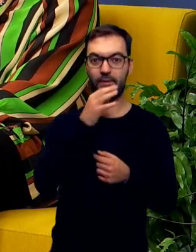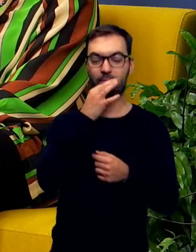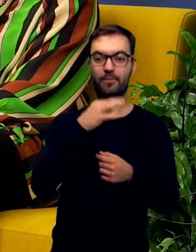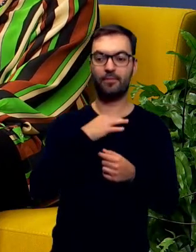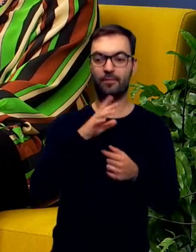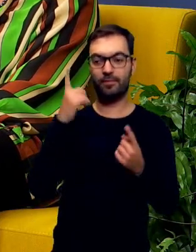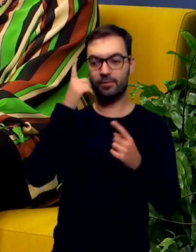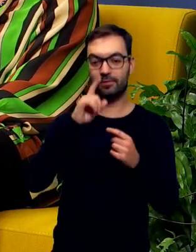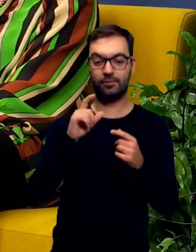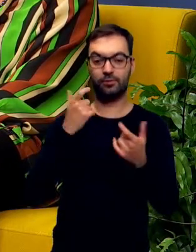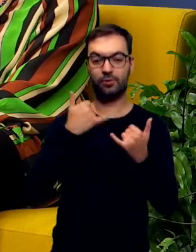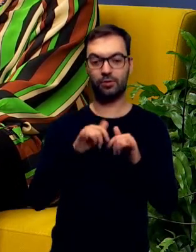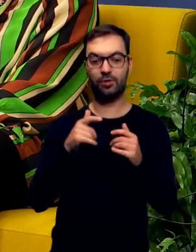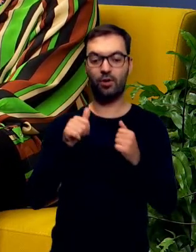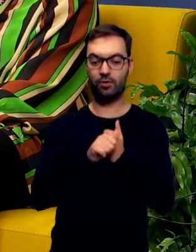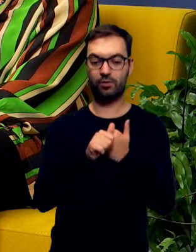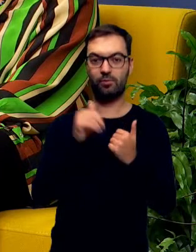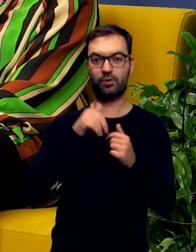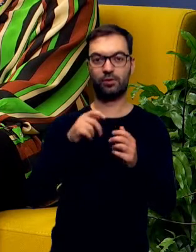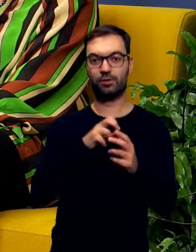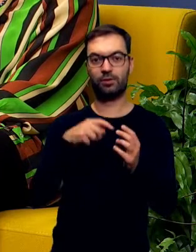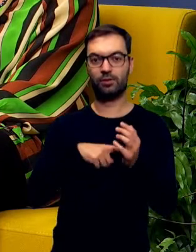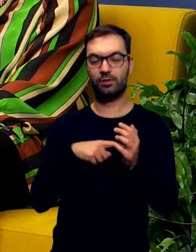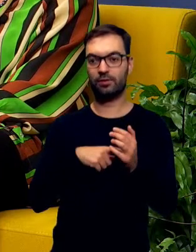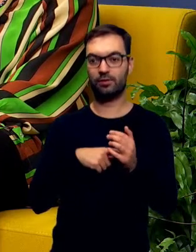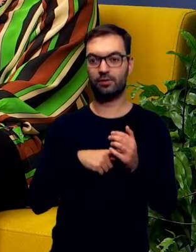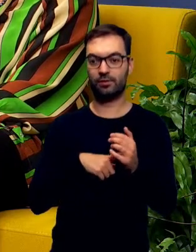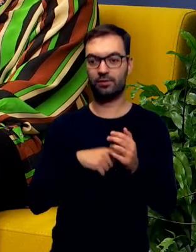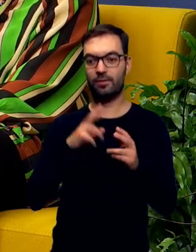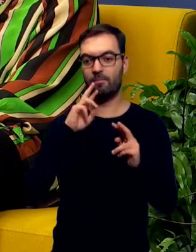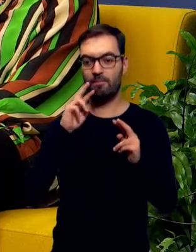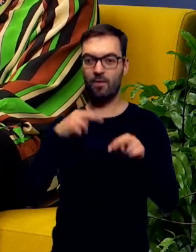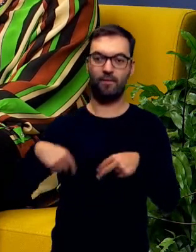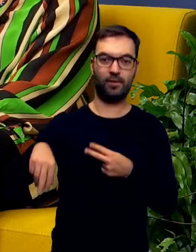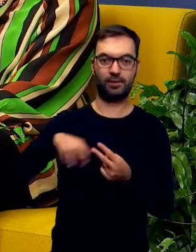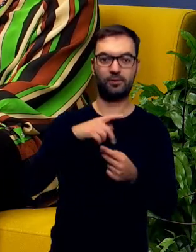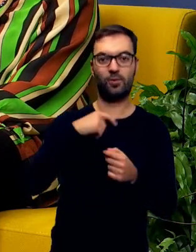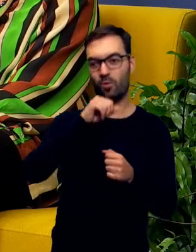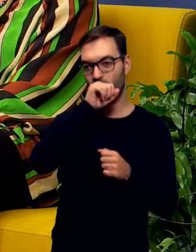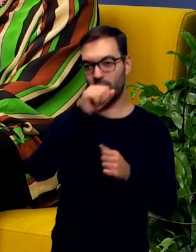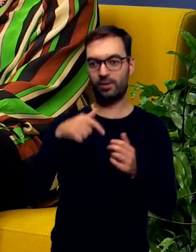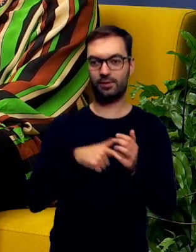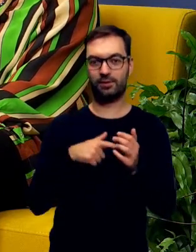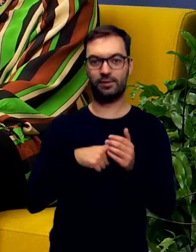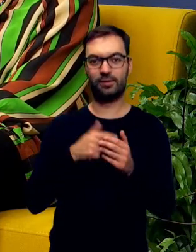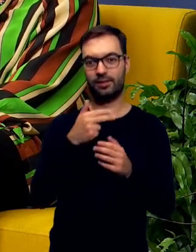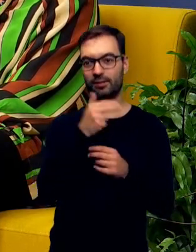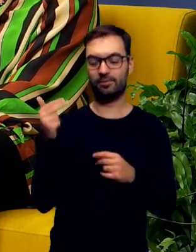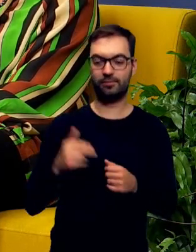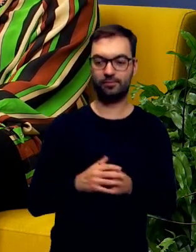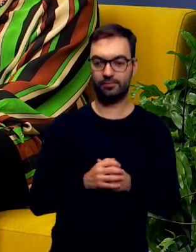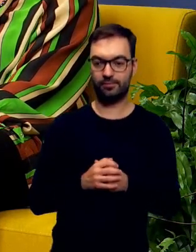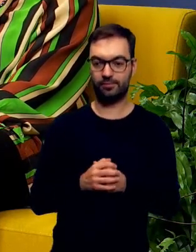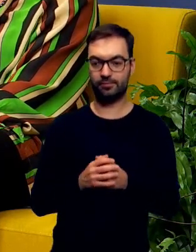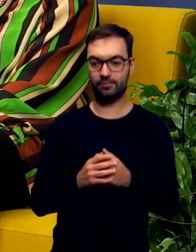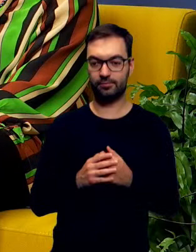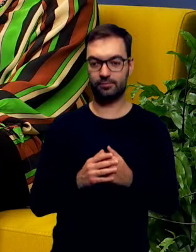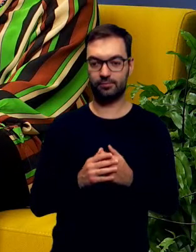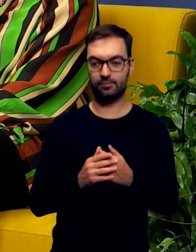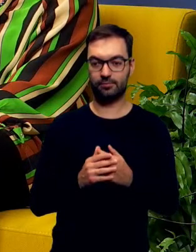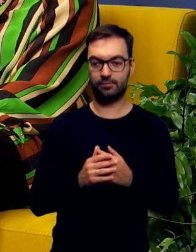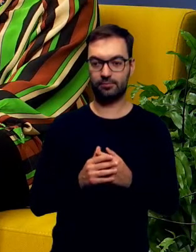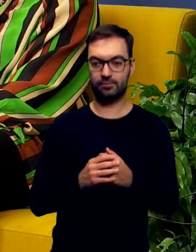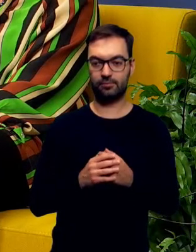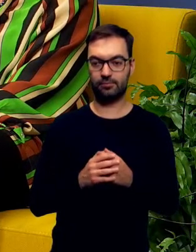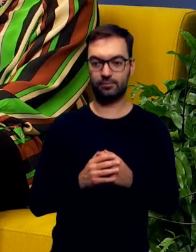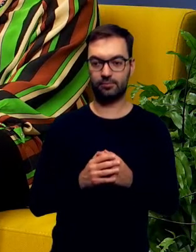zadający pytanie miał na myśli co innego, mianowicie czy to nie będzie, i tu wracamy znowu do naszego ulubionego wątku, jakoś